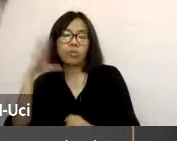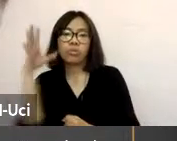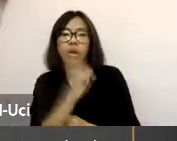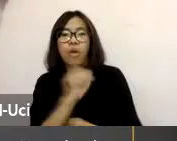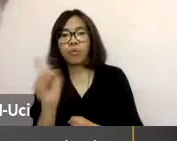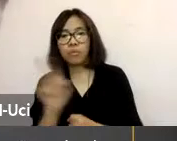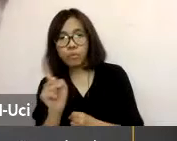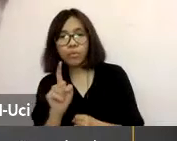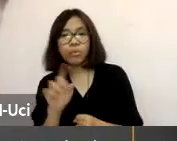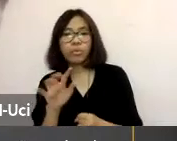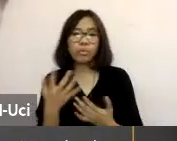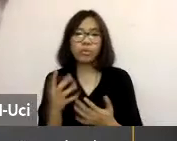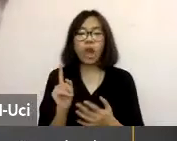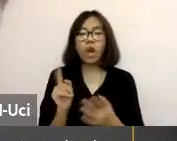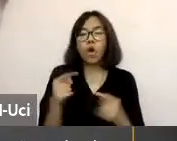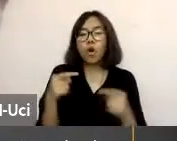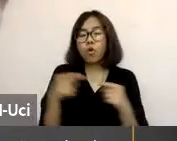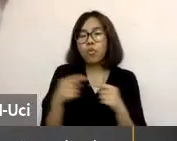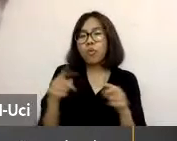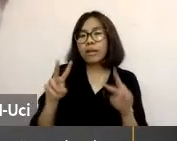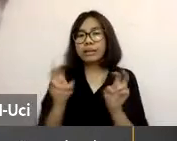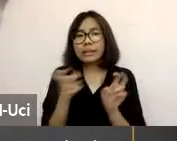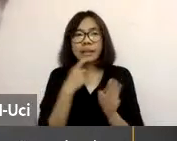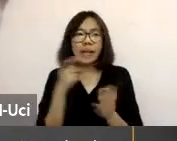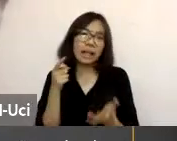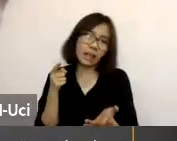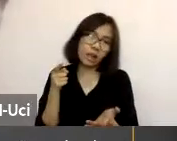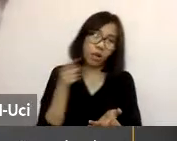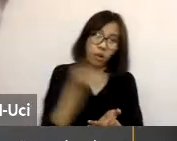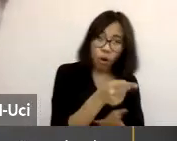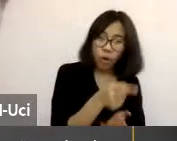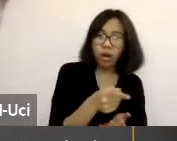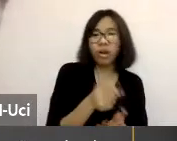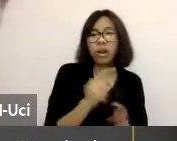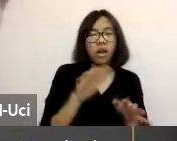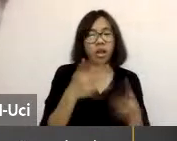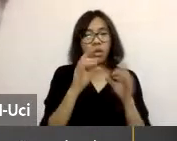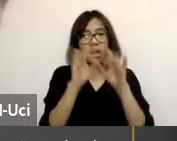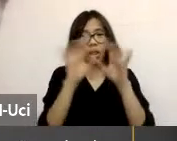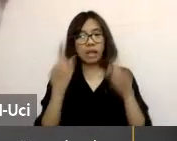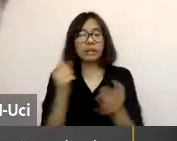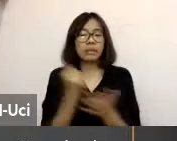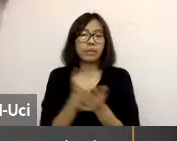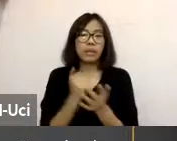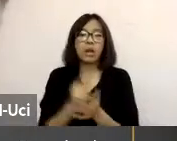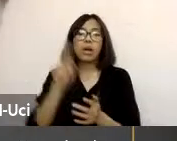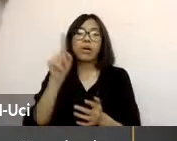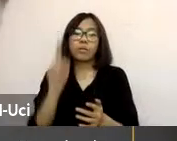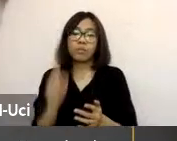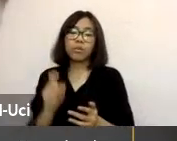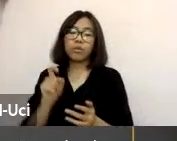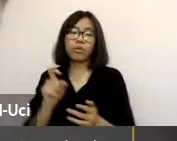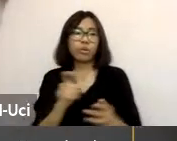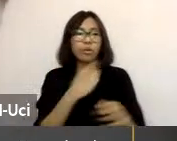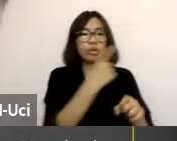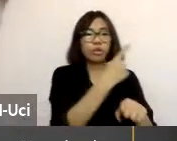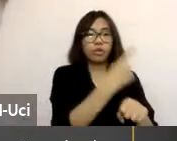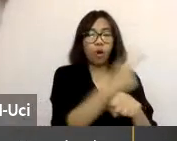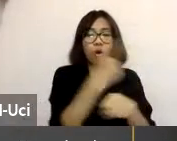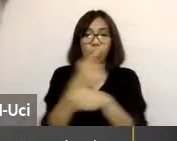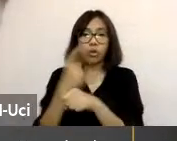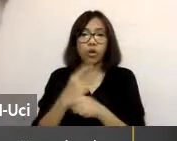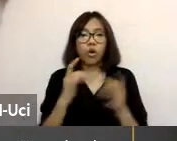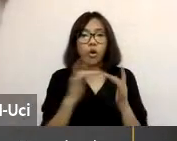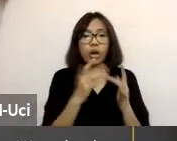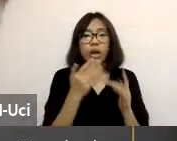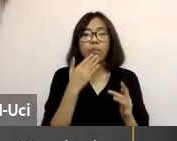kali penuturan dan sebagainya tentu memang idealnya perlu ada semua kenal demikian nya dan kemudian juga